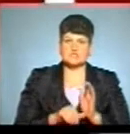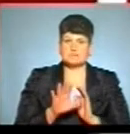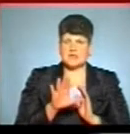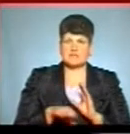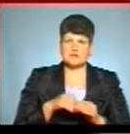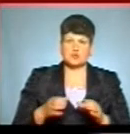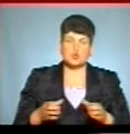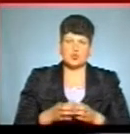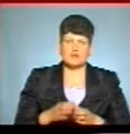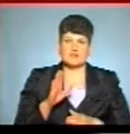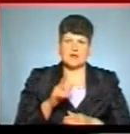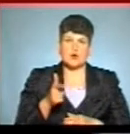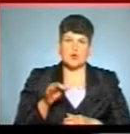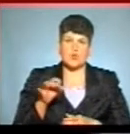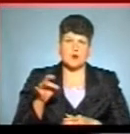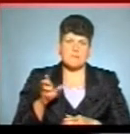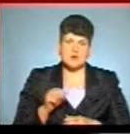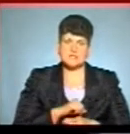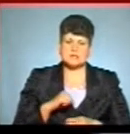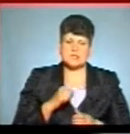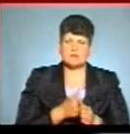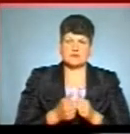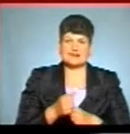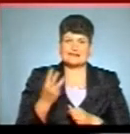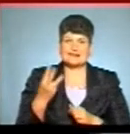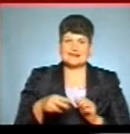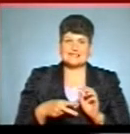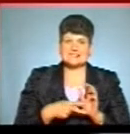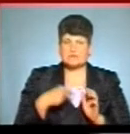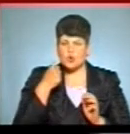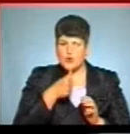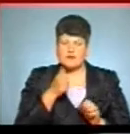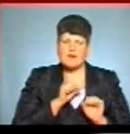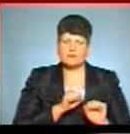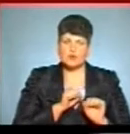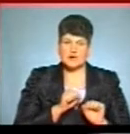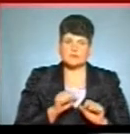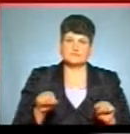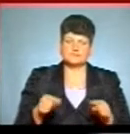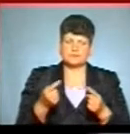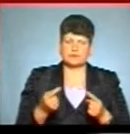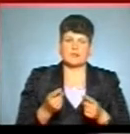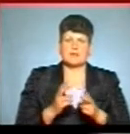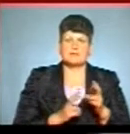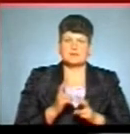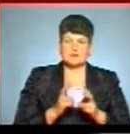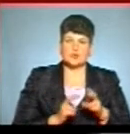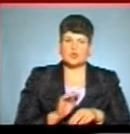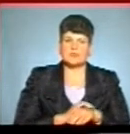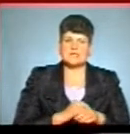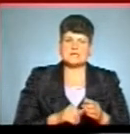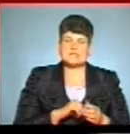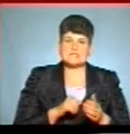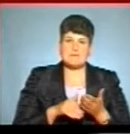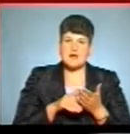виборчий округ. Віталій Горба – самовисуванець. 37 років – адвокат, засновник агропромислового підприємства «Добрий самарянин».